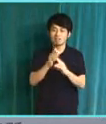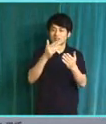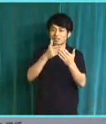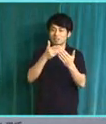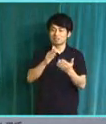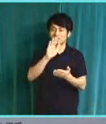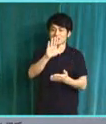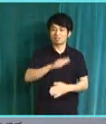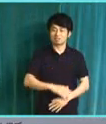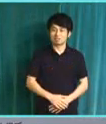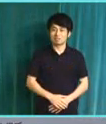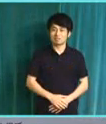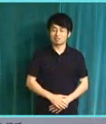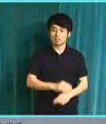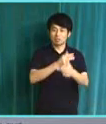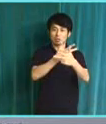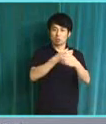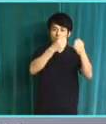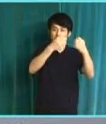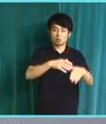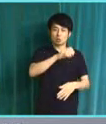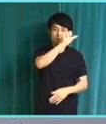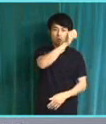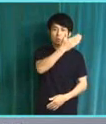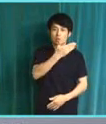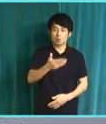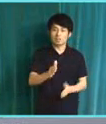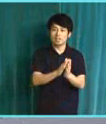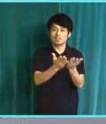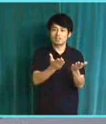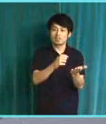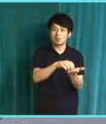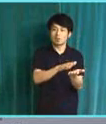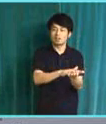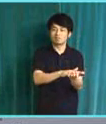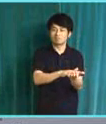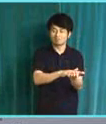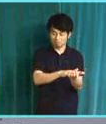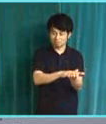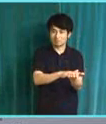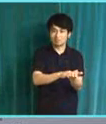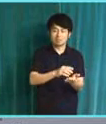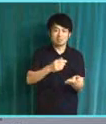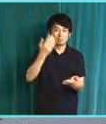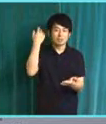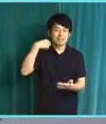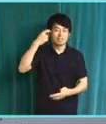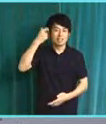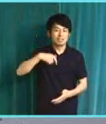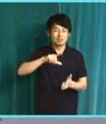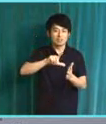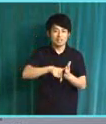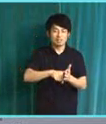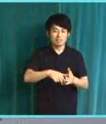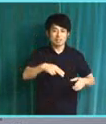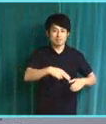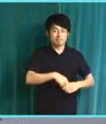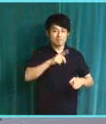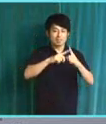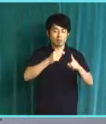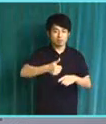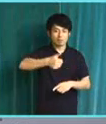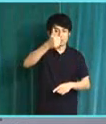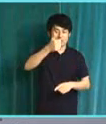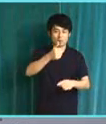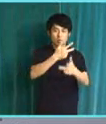ども、はい、北条五代記っていう聞いたことあるかもしれないですが、はい、まあ、その江戸時代に、まあ、その戦国大名北条